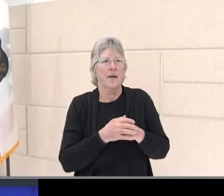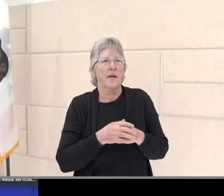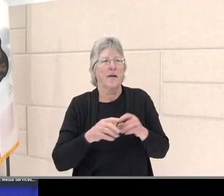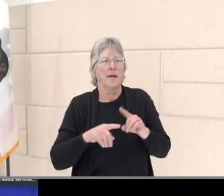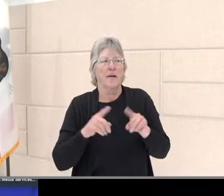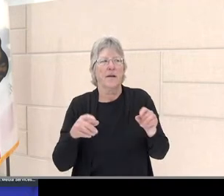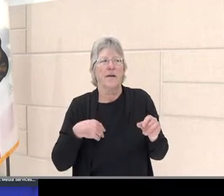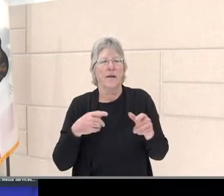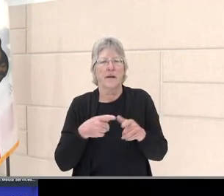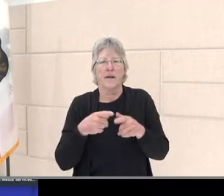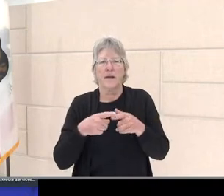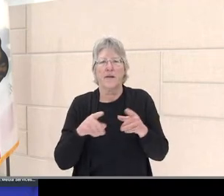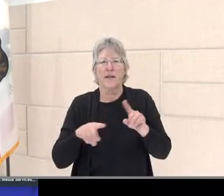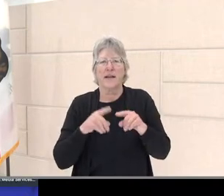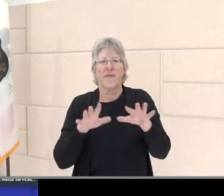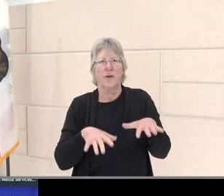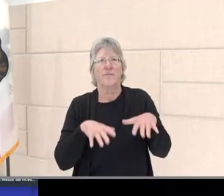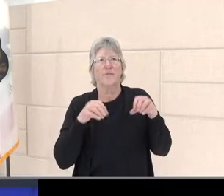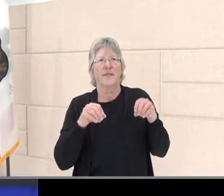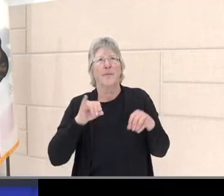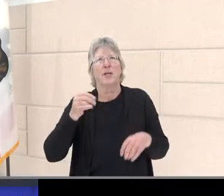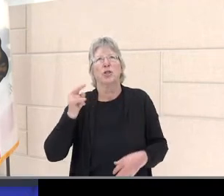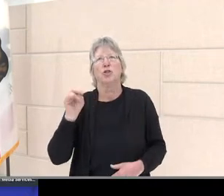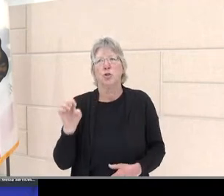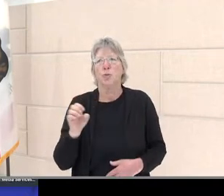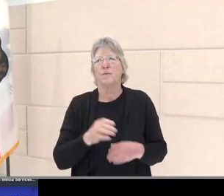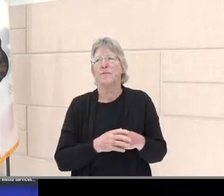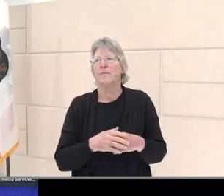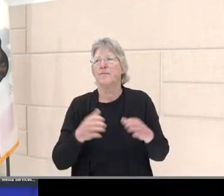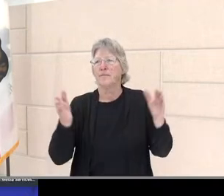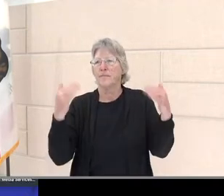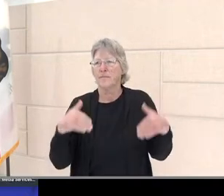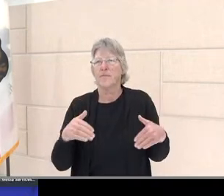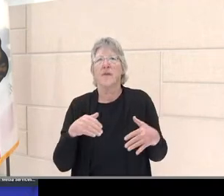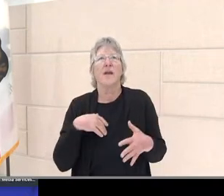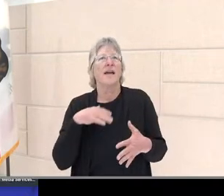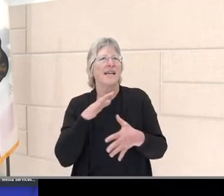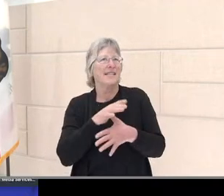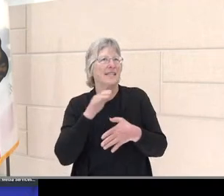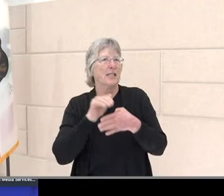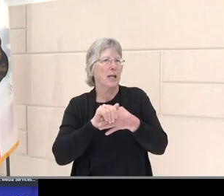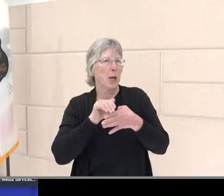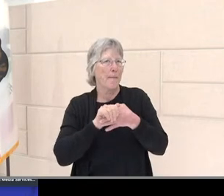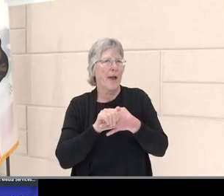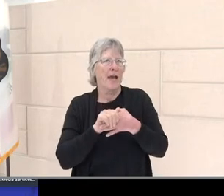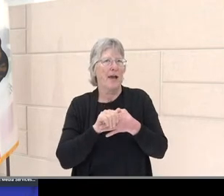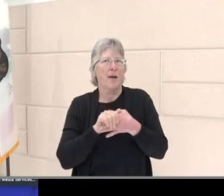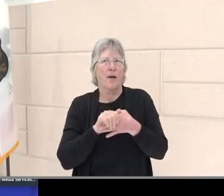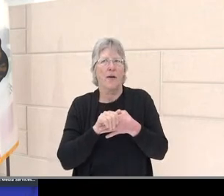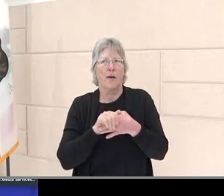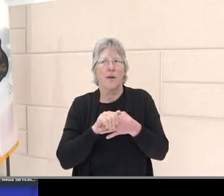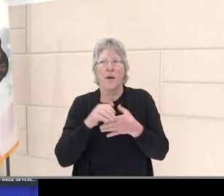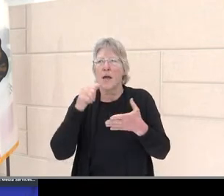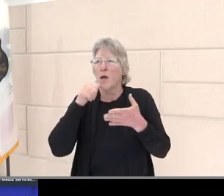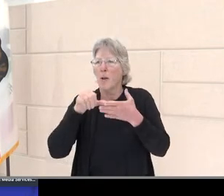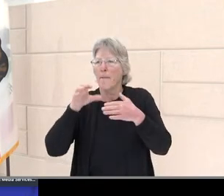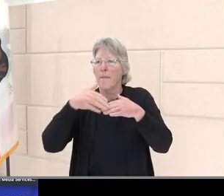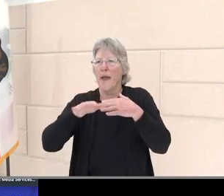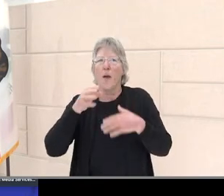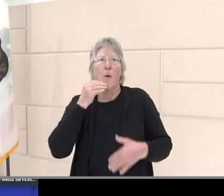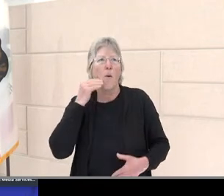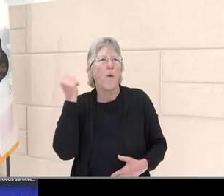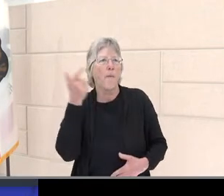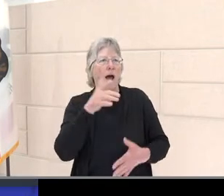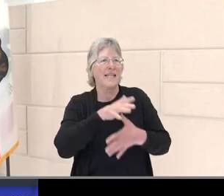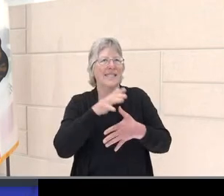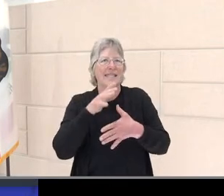សិស្សថ្នាក់ទី12ហ្នឹងគឺថាគេមានការប្រុងប្រៀបសម្រាប់ហាត់ចូលរួមពិធីអបអរបញ្ចប់ឆ្នាំសិក្សានៅខែ